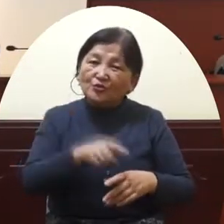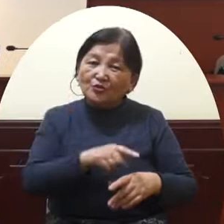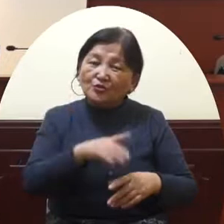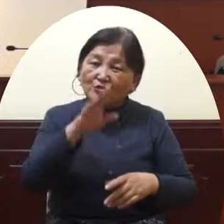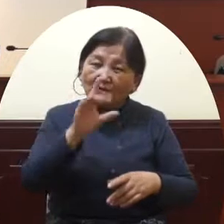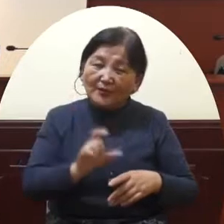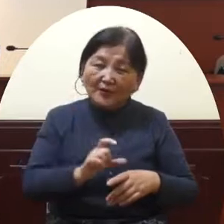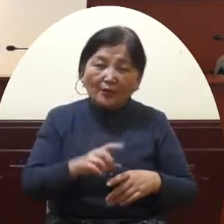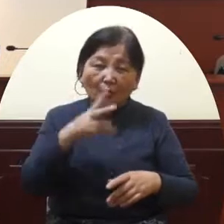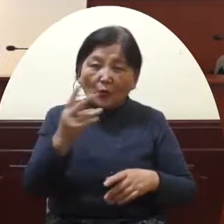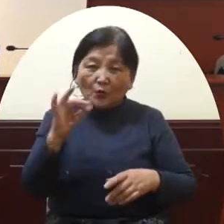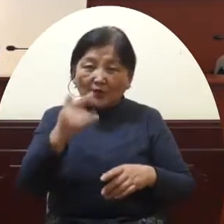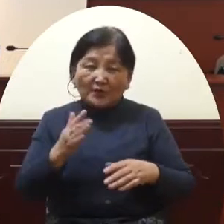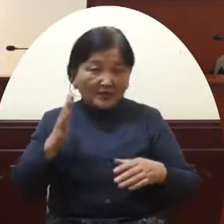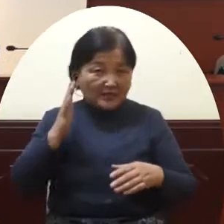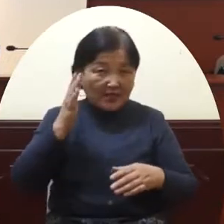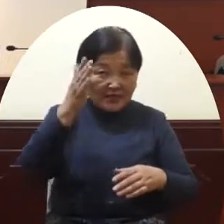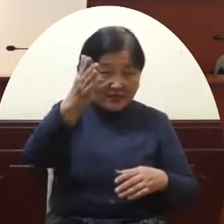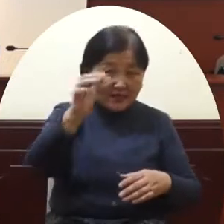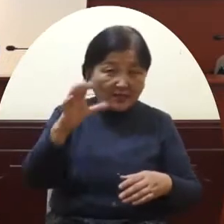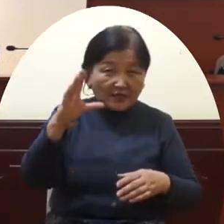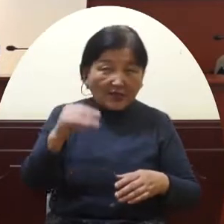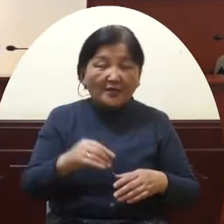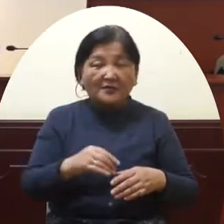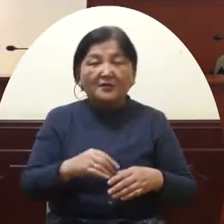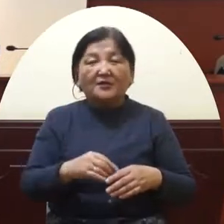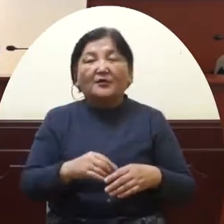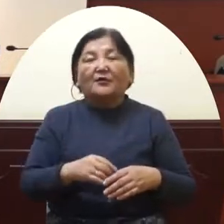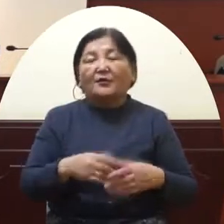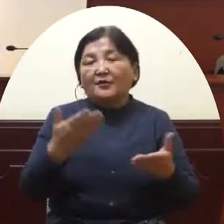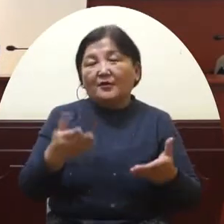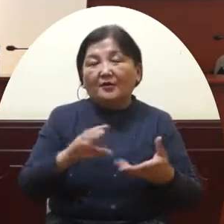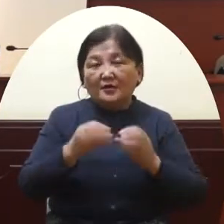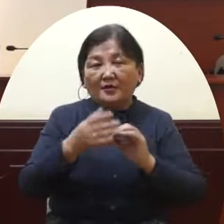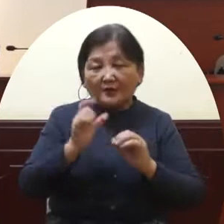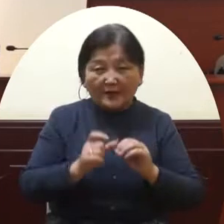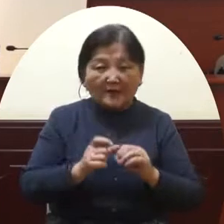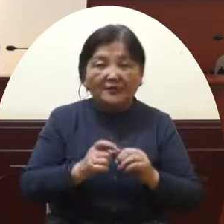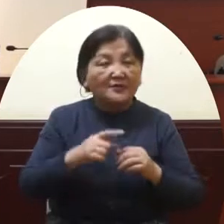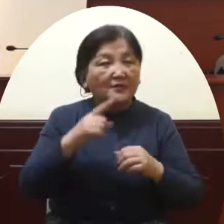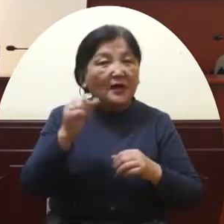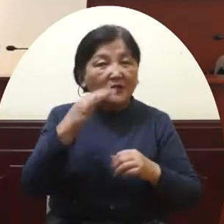үргэлжлэх вэ? Бидний талаас нь ноцтой одоо хэлхэн дүр хийсэн юм уу? Одоо бид үндэсдээ явахаар байгаа